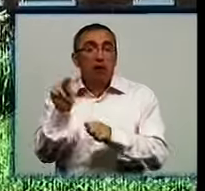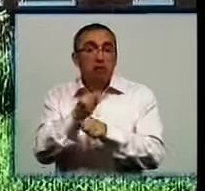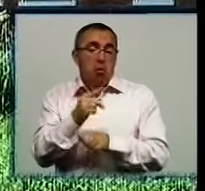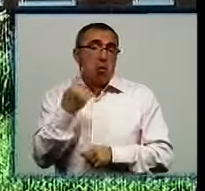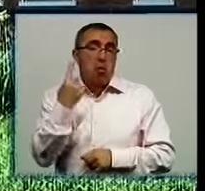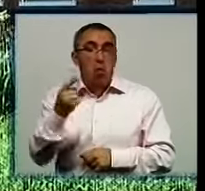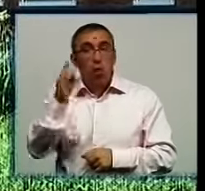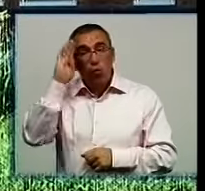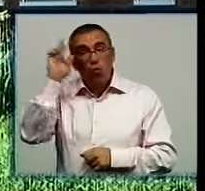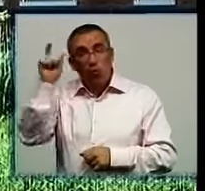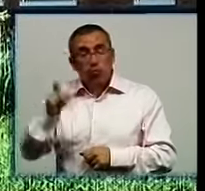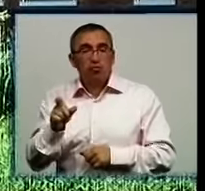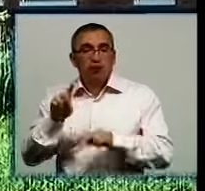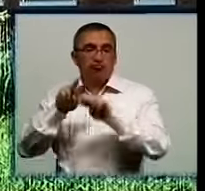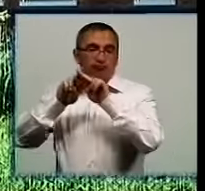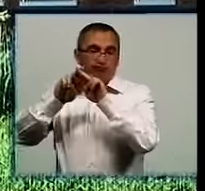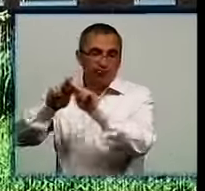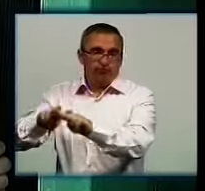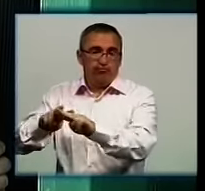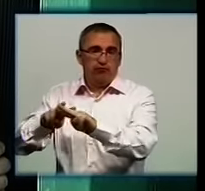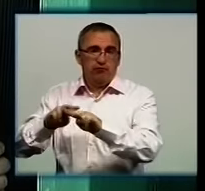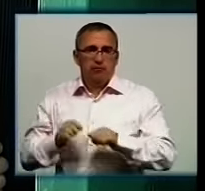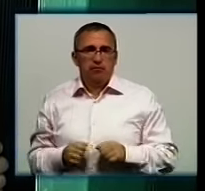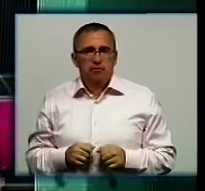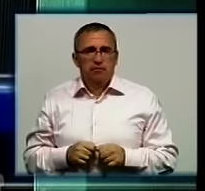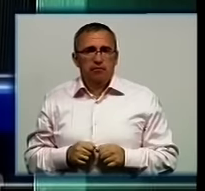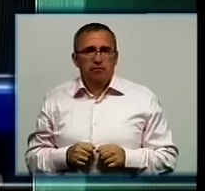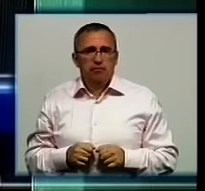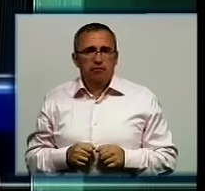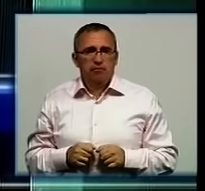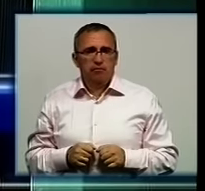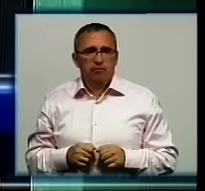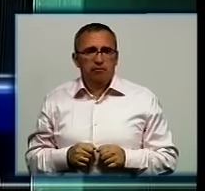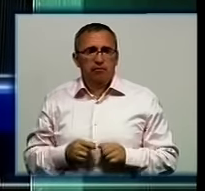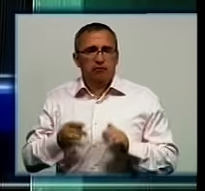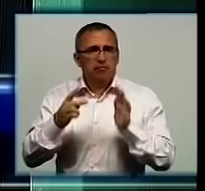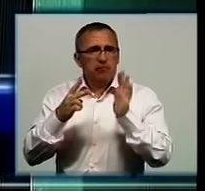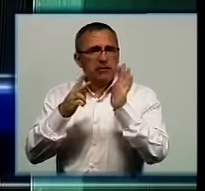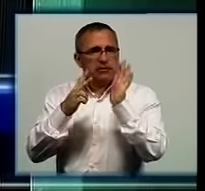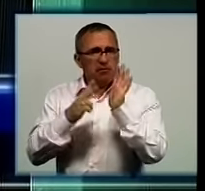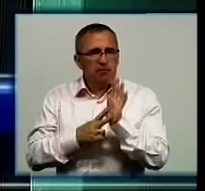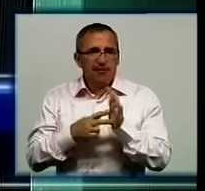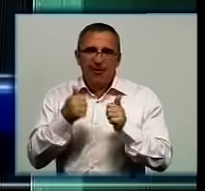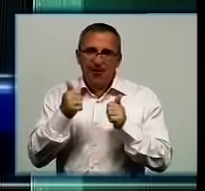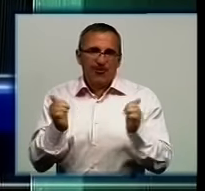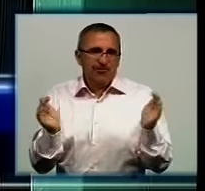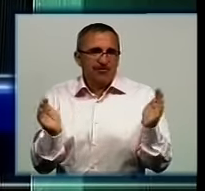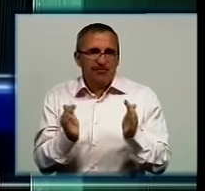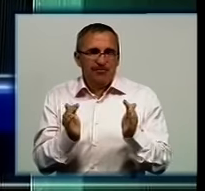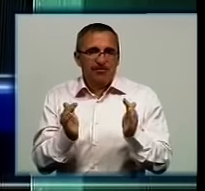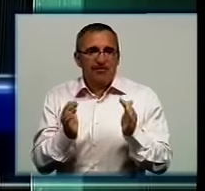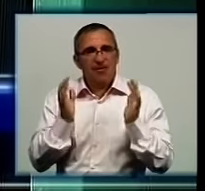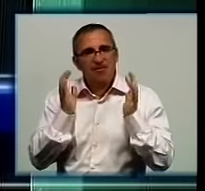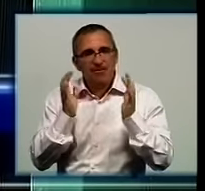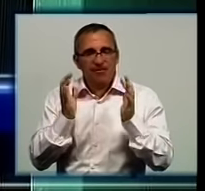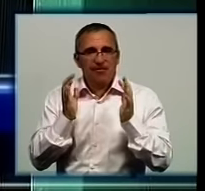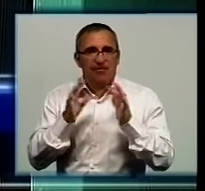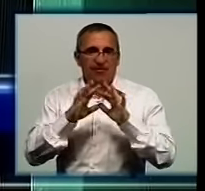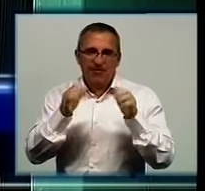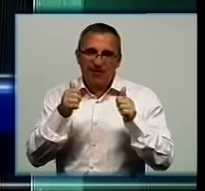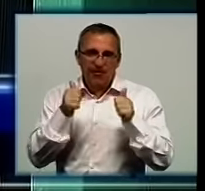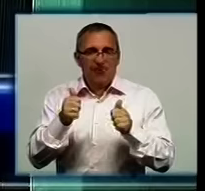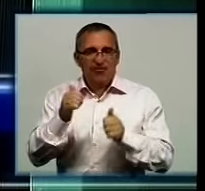її чоловік відбуває покарання у в'язниці. Хороший, йому 8 місяців, такий хороший, і повненький, і взагалі